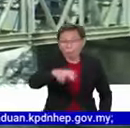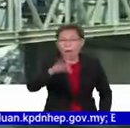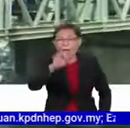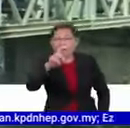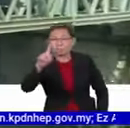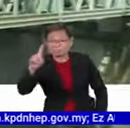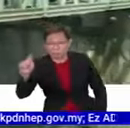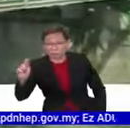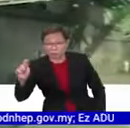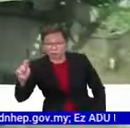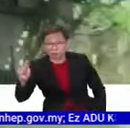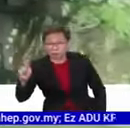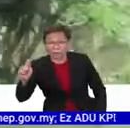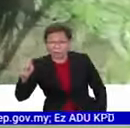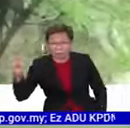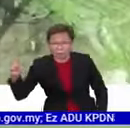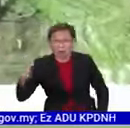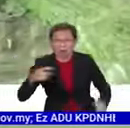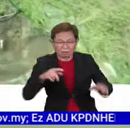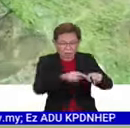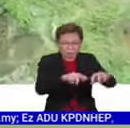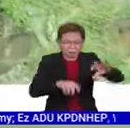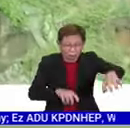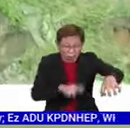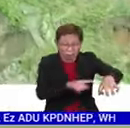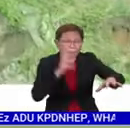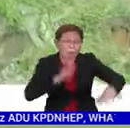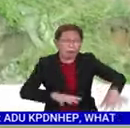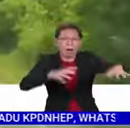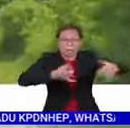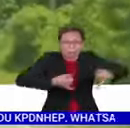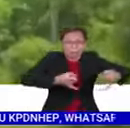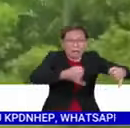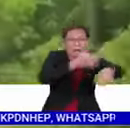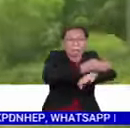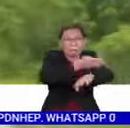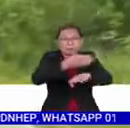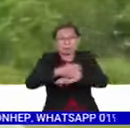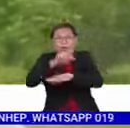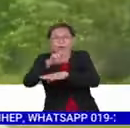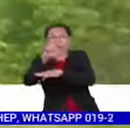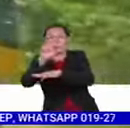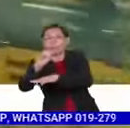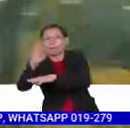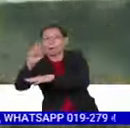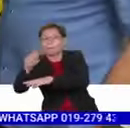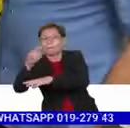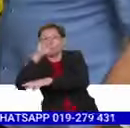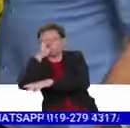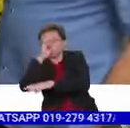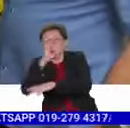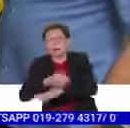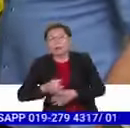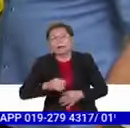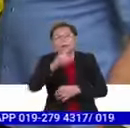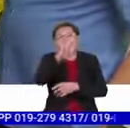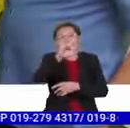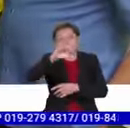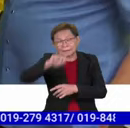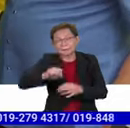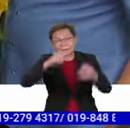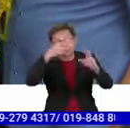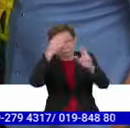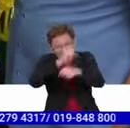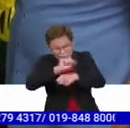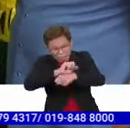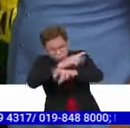Roadpedia turut ke sebuah lagi kawasan terlibat banjir, Jalan Bentong Gua Musang di daerah Lipis, Pahang. Kerja baik pulih di lokasi